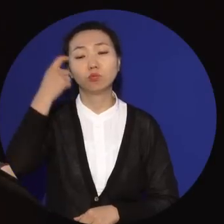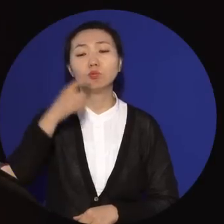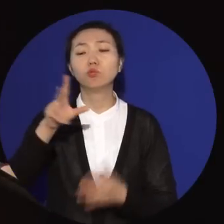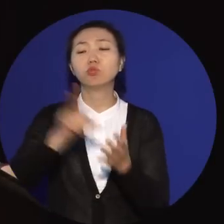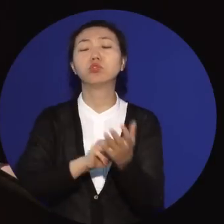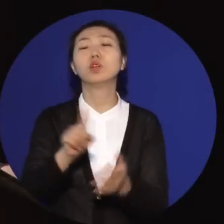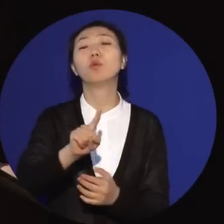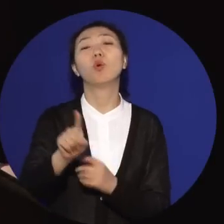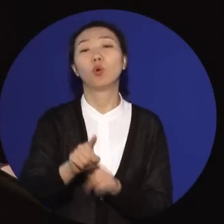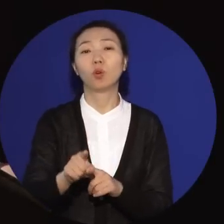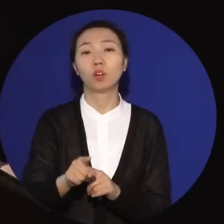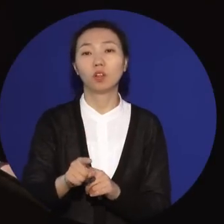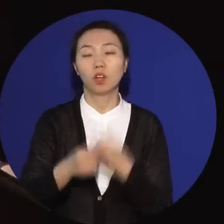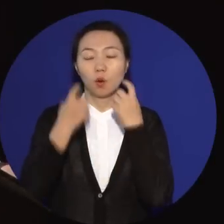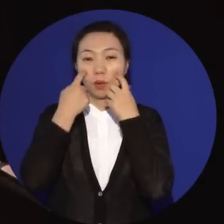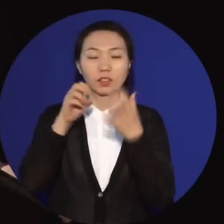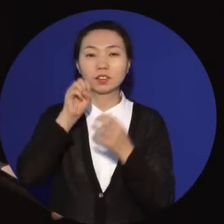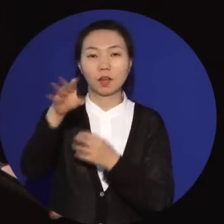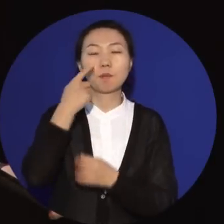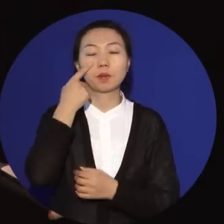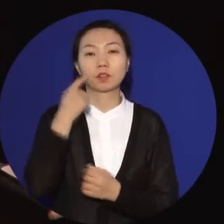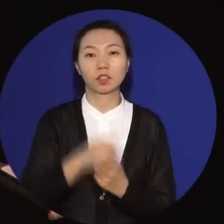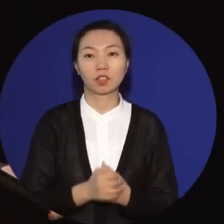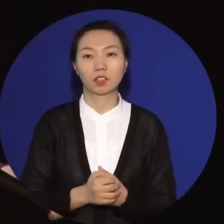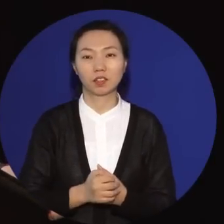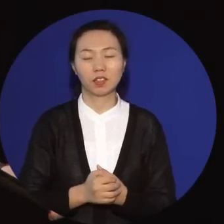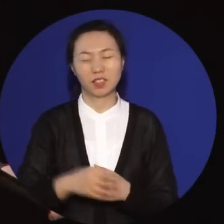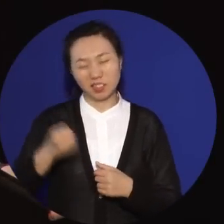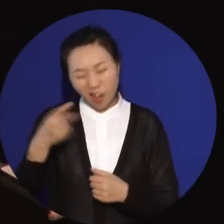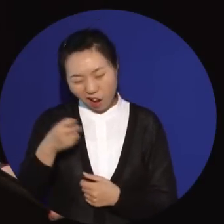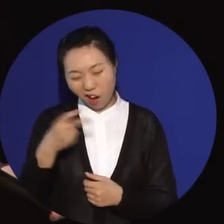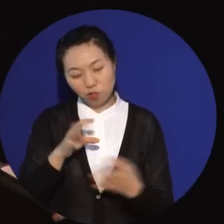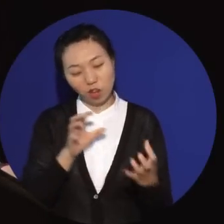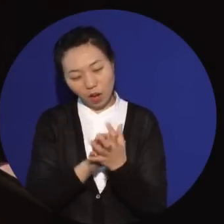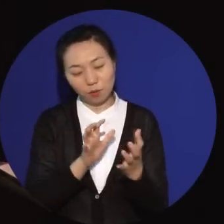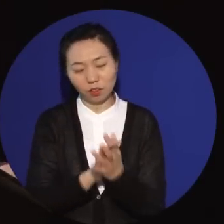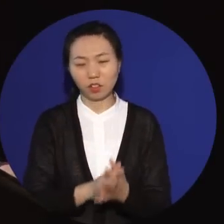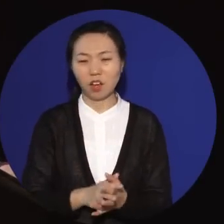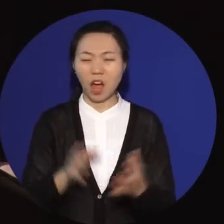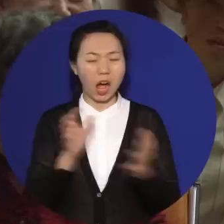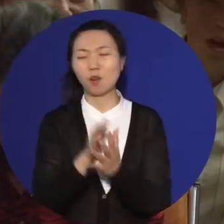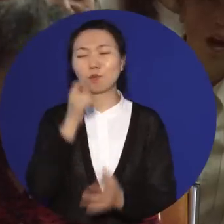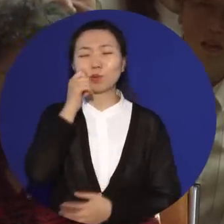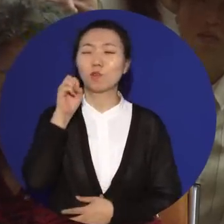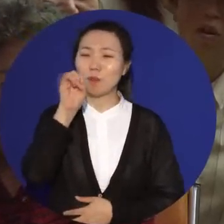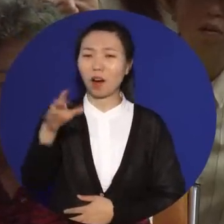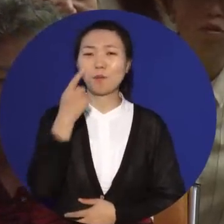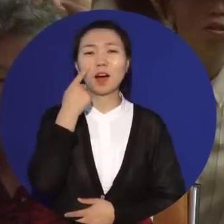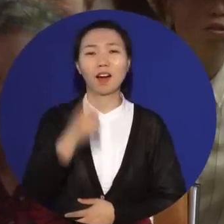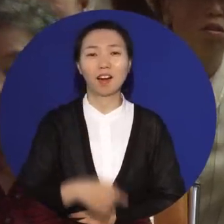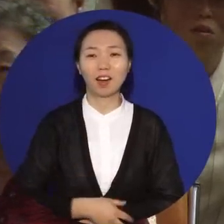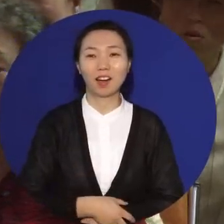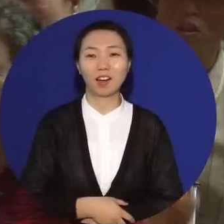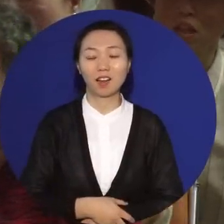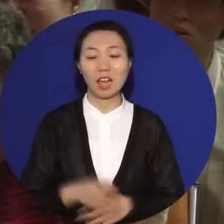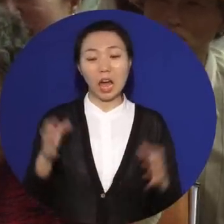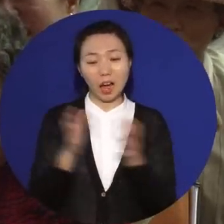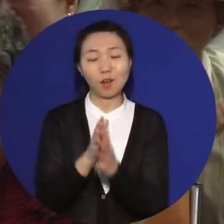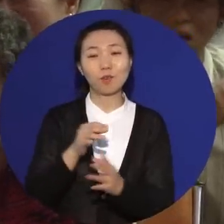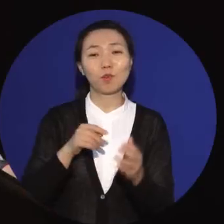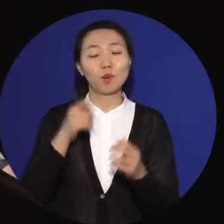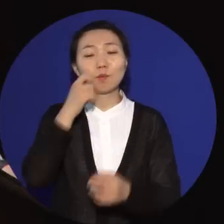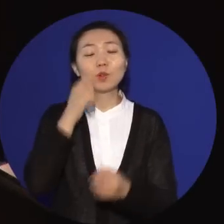뭐가 문제야? 물어보세요. 얘기해 줄게. 대신 답해 줄 테니까. 아유, 자꾸 들어라 그러는데. 아니, 못 들어간다 그러면 되잖아요. 왜